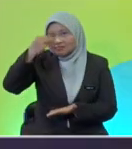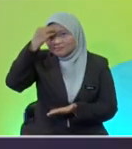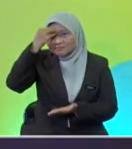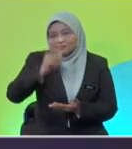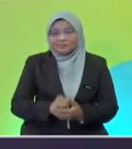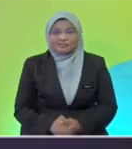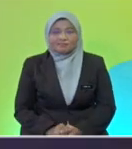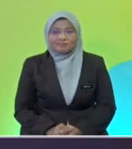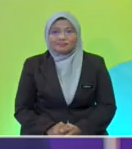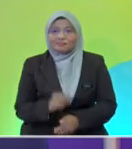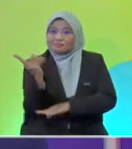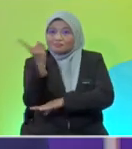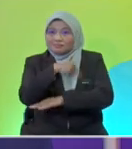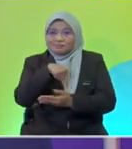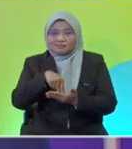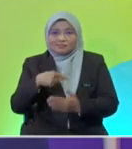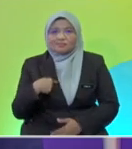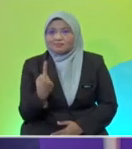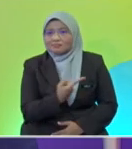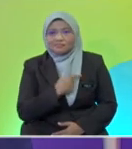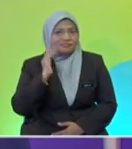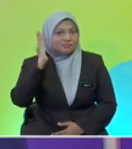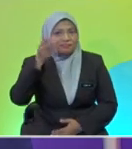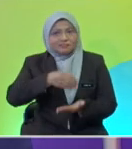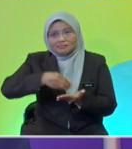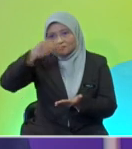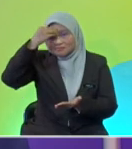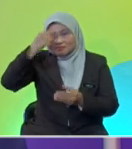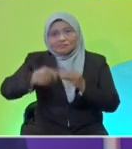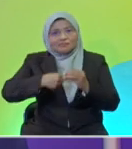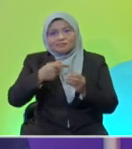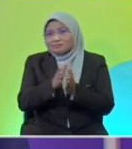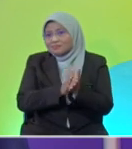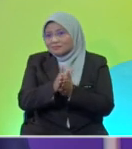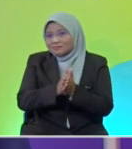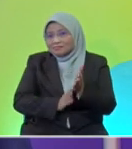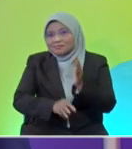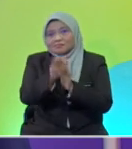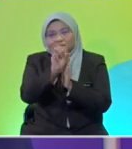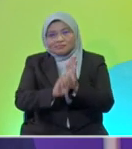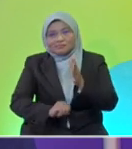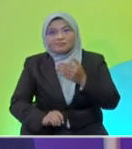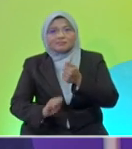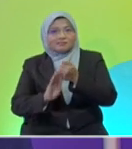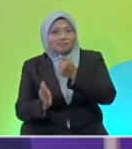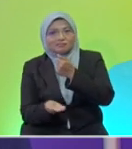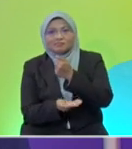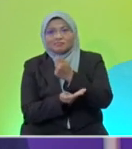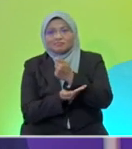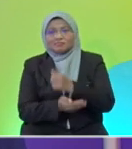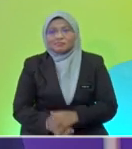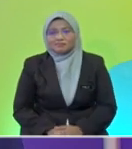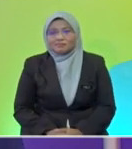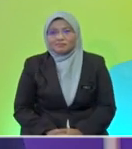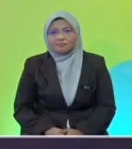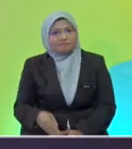hari ini kita belajar tentang rajin menabung Jangan nak tanya Mira Mira ada tabung saya di tabung